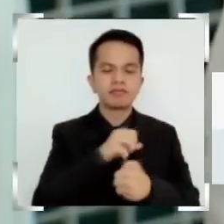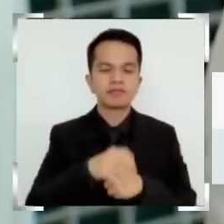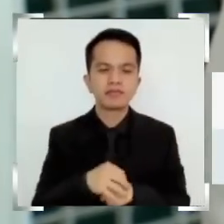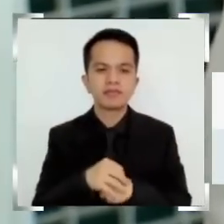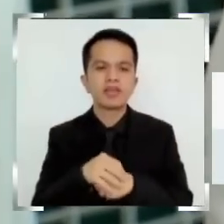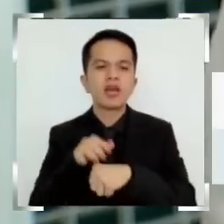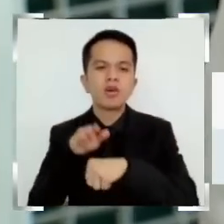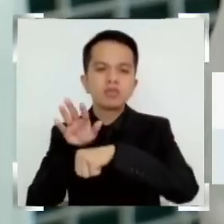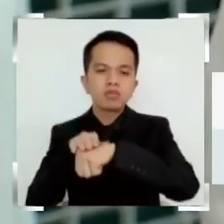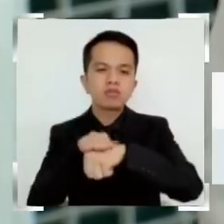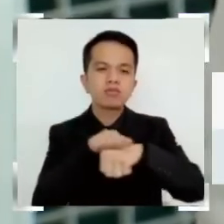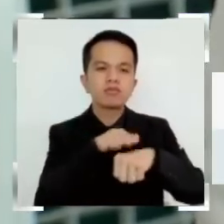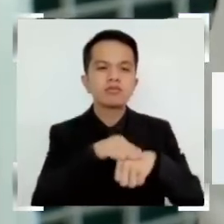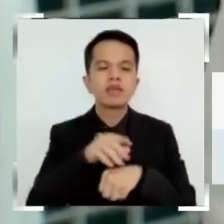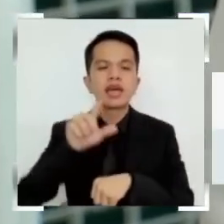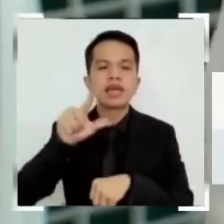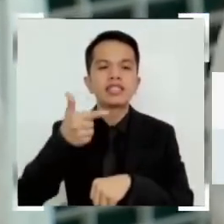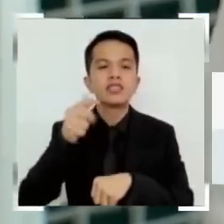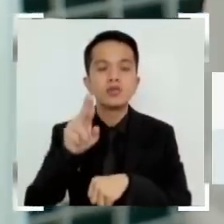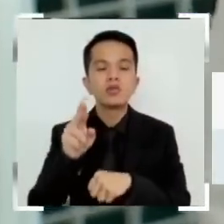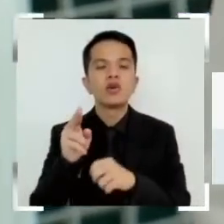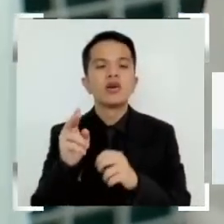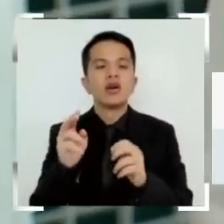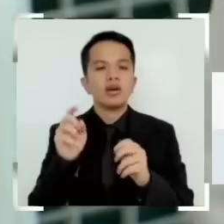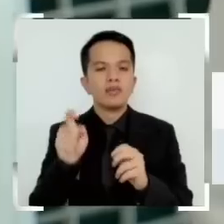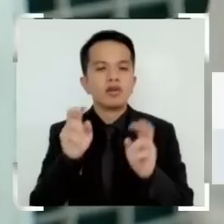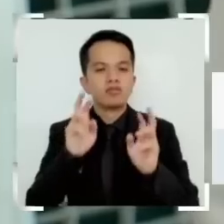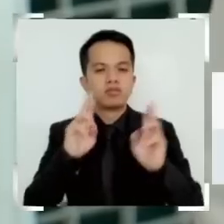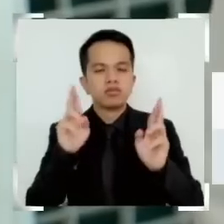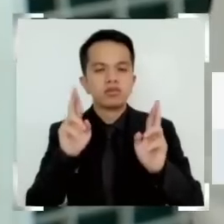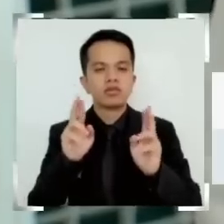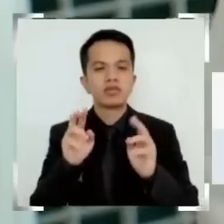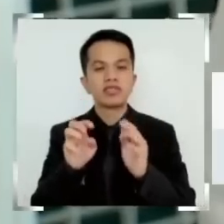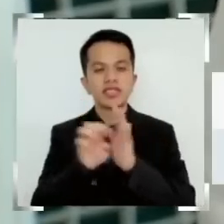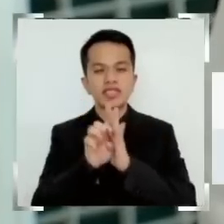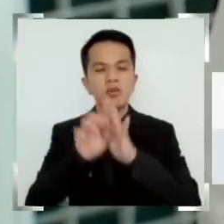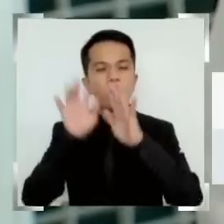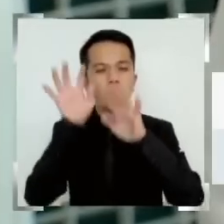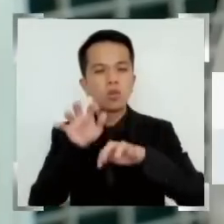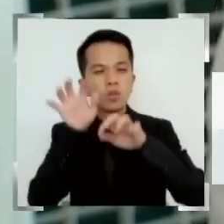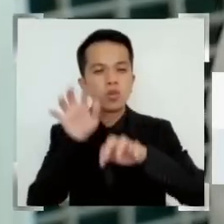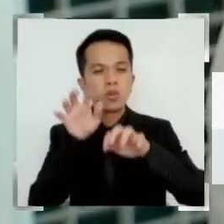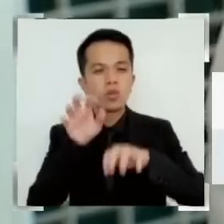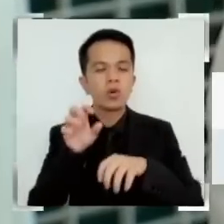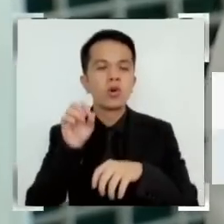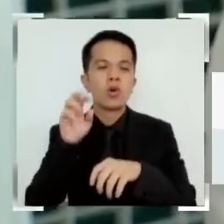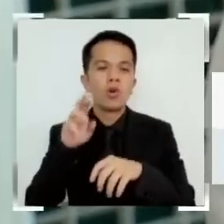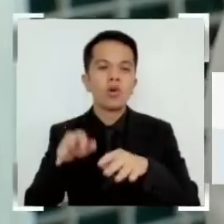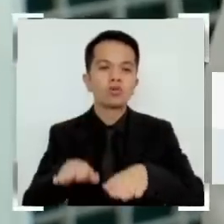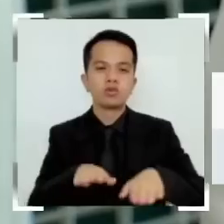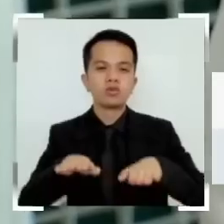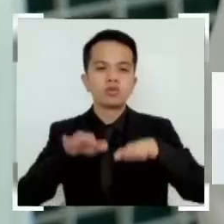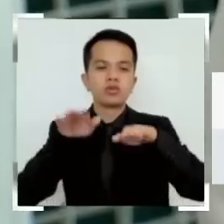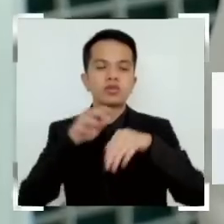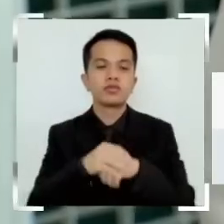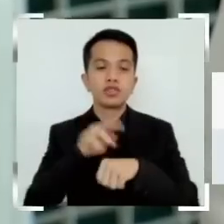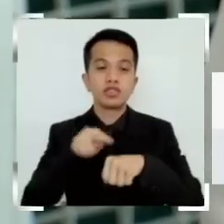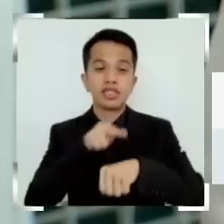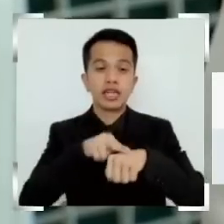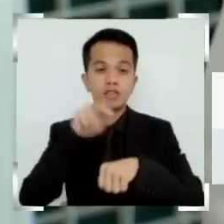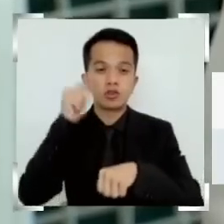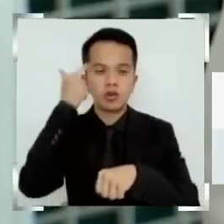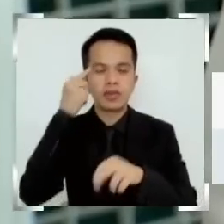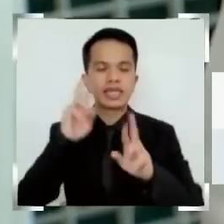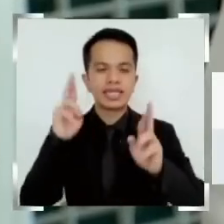the LGUs to prepare in case of heavy rains and flooding. The national government is here to assist. We